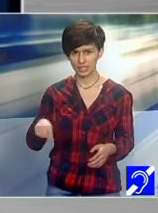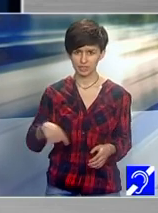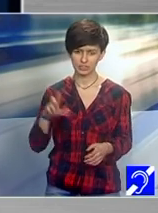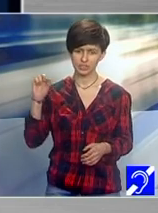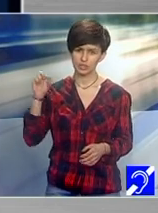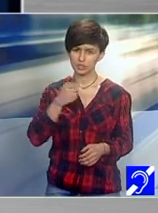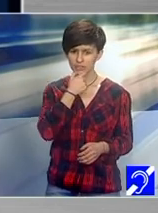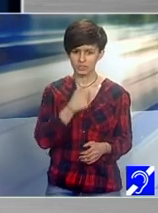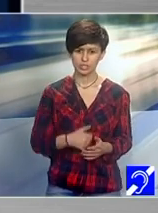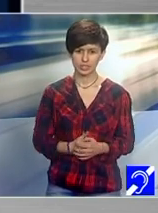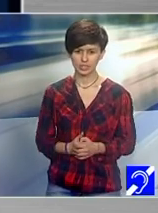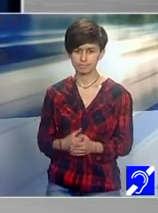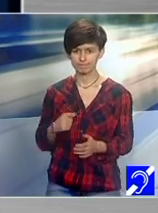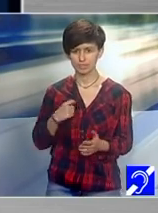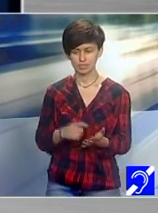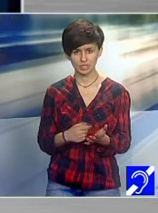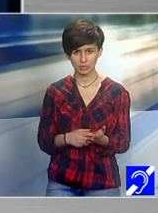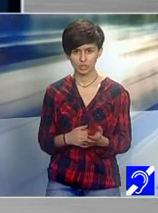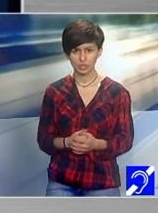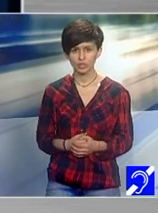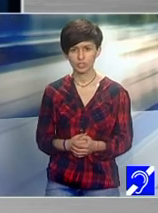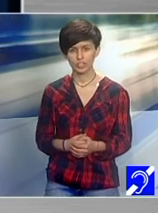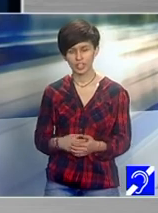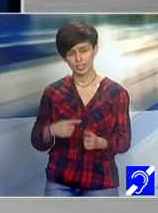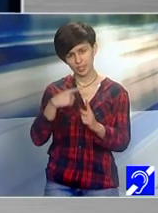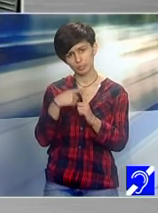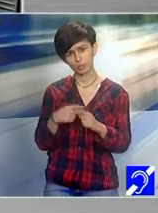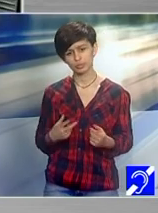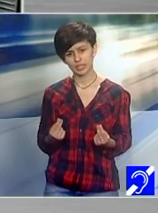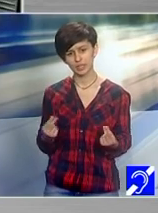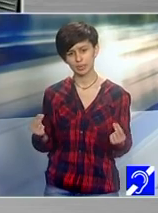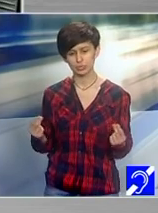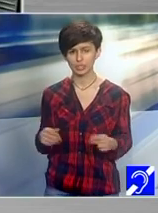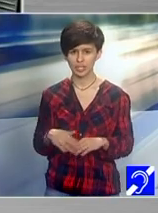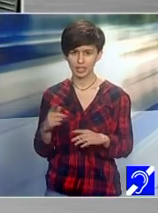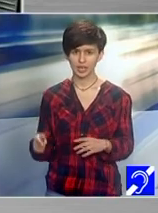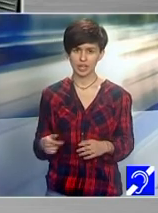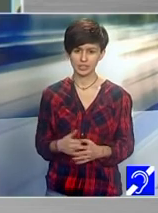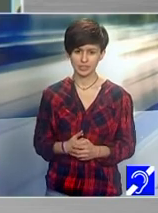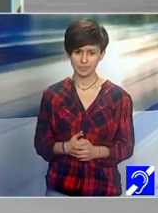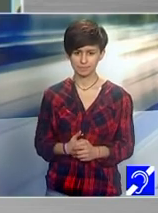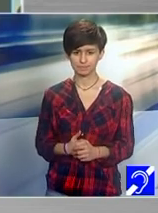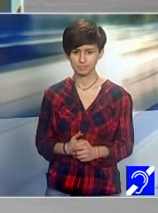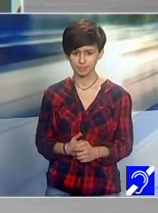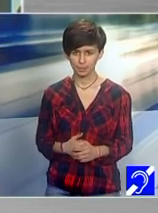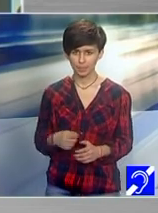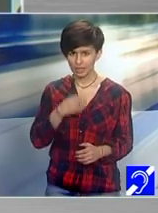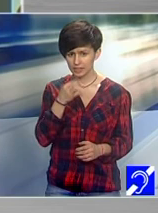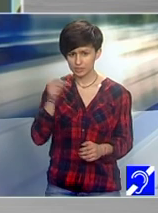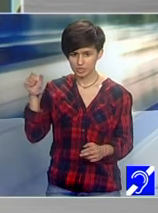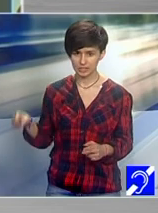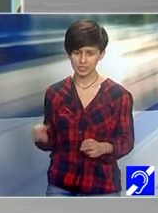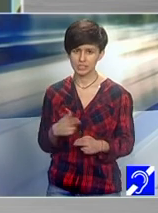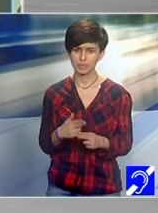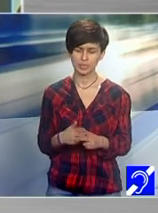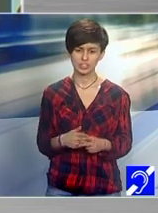este încă o cerere de noastră și multe, multe altele. Vreau să vă întreb, pentru că spuneați de pacienți, nu credeți că la fel